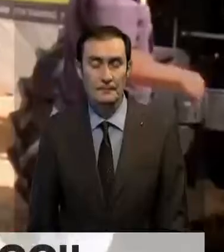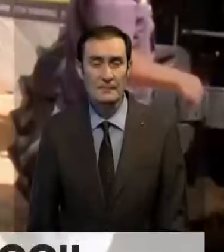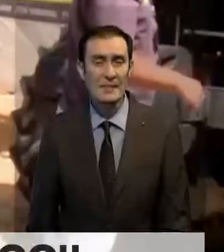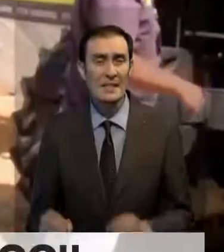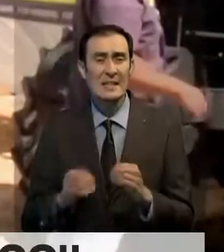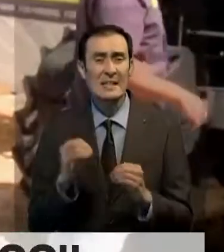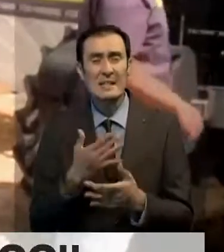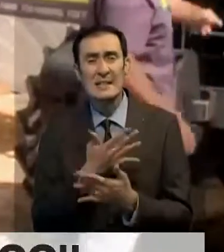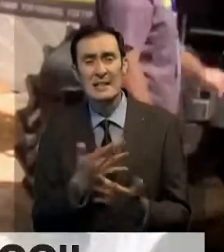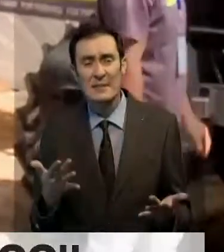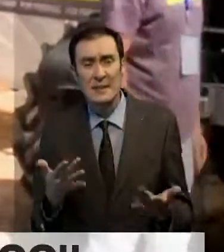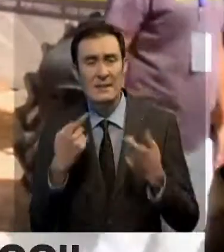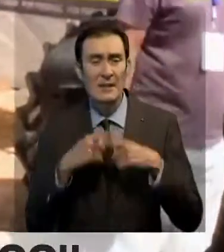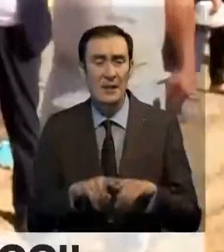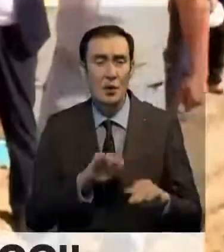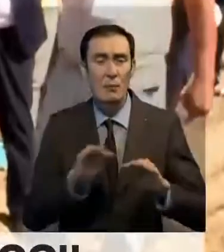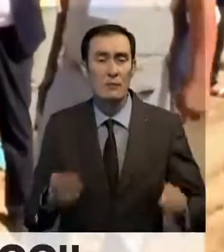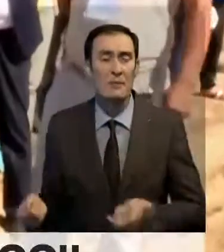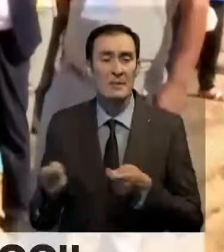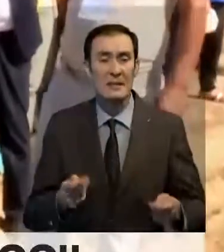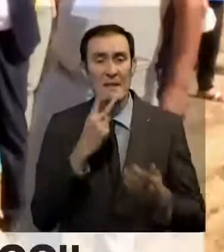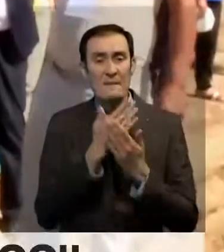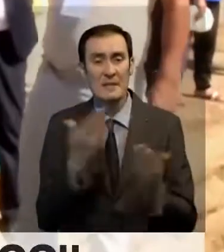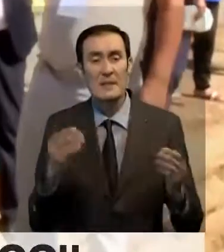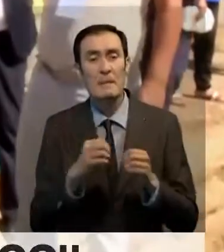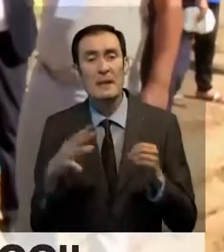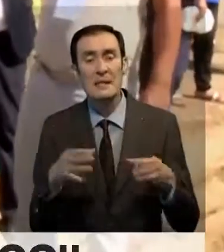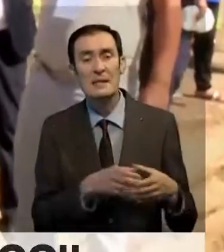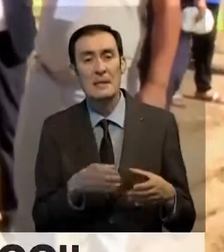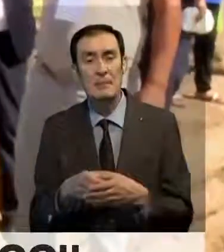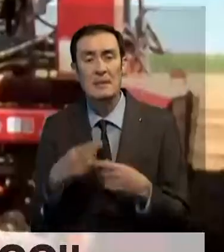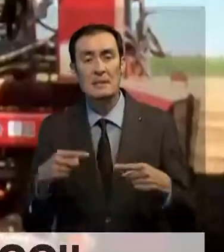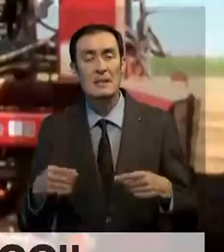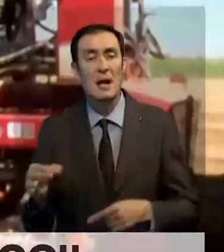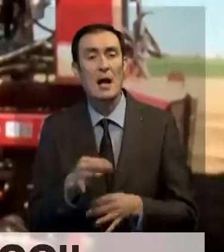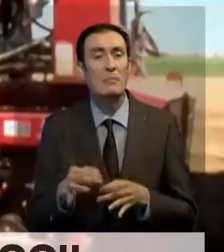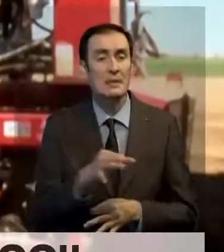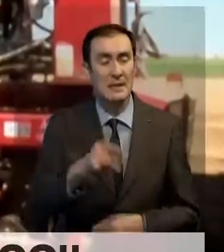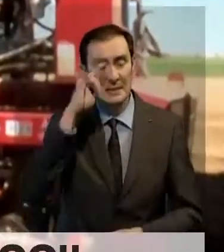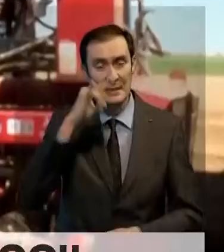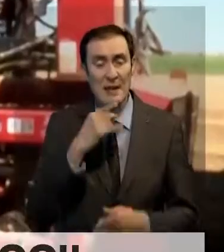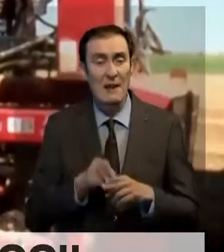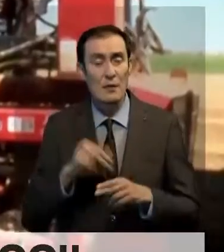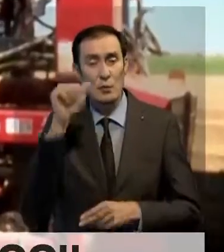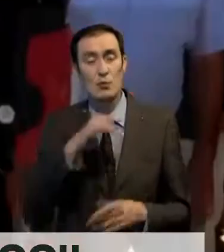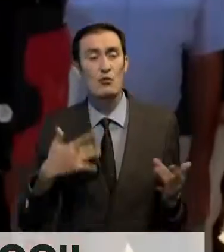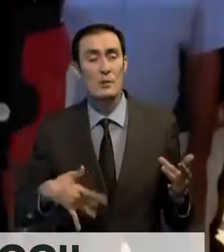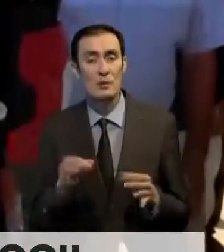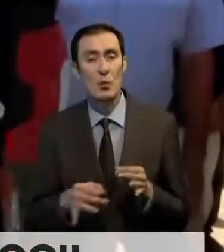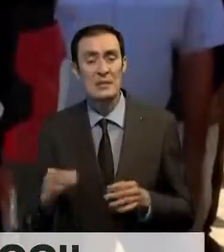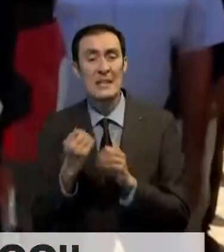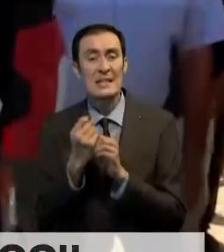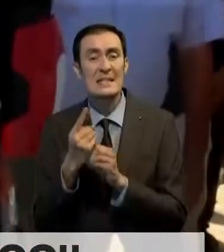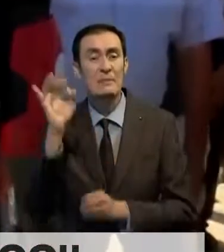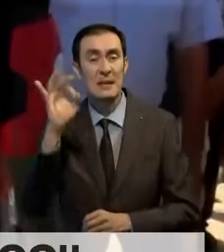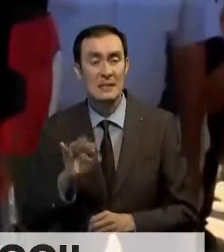Десятки видов агротехники и оборудования привезли на выставку 15 компаний из разных регионов страны. К слову, в этом году жамбылские фермеры на